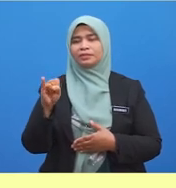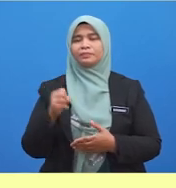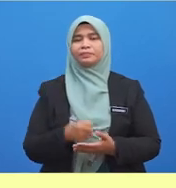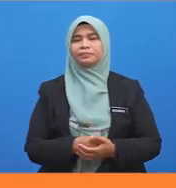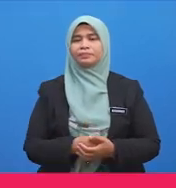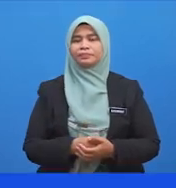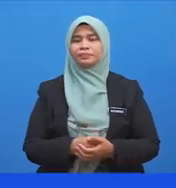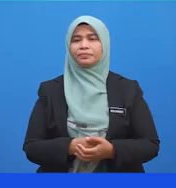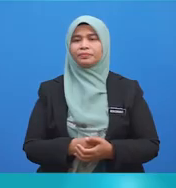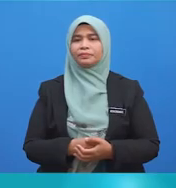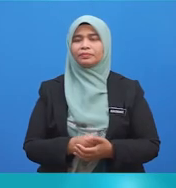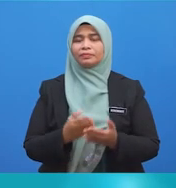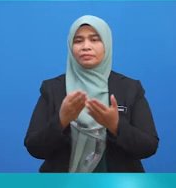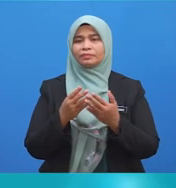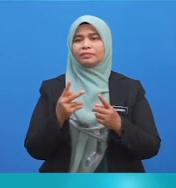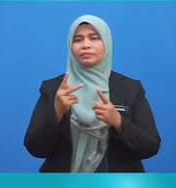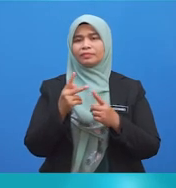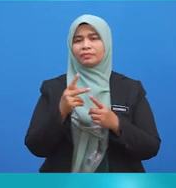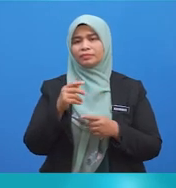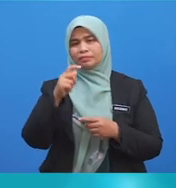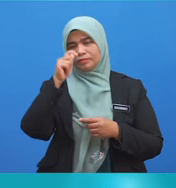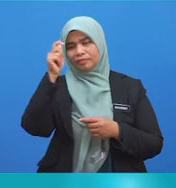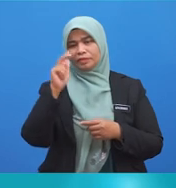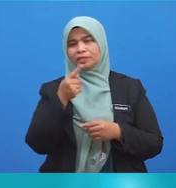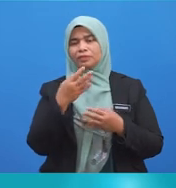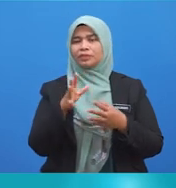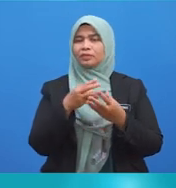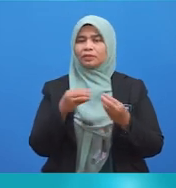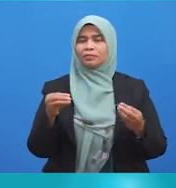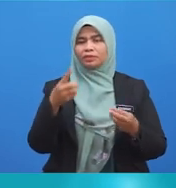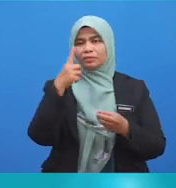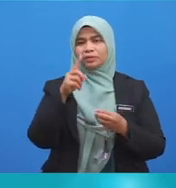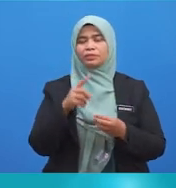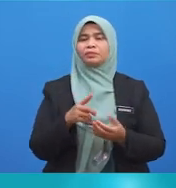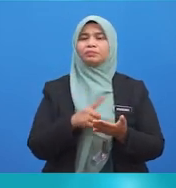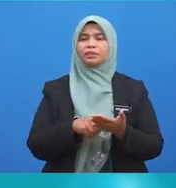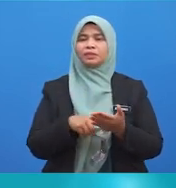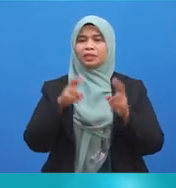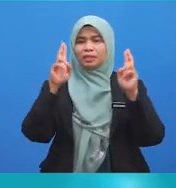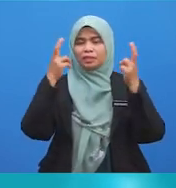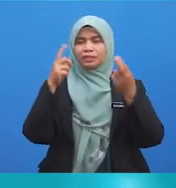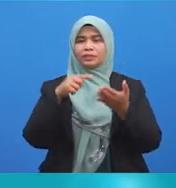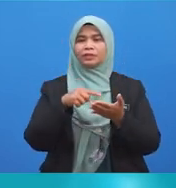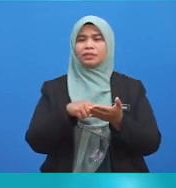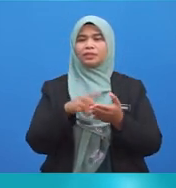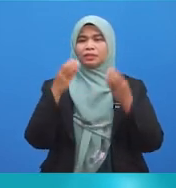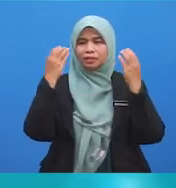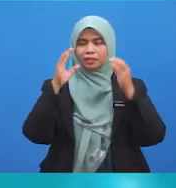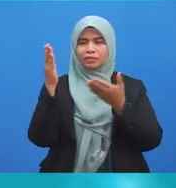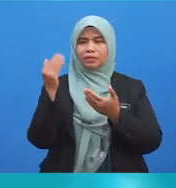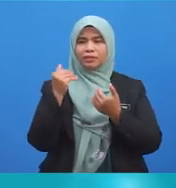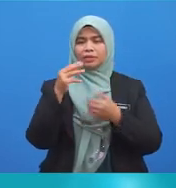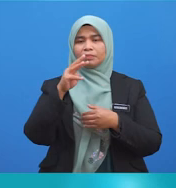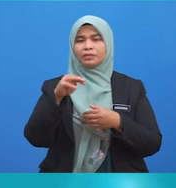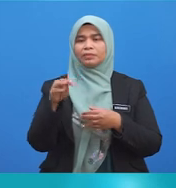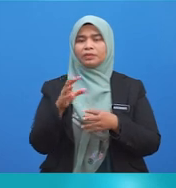variasi. Alhamdulillah, kita telah selesai membincangkan tajuk meiosis pada hari ini. Cikgu harap